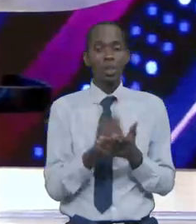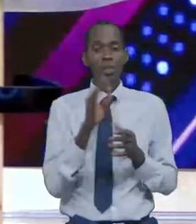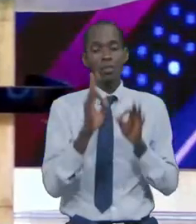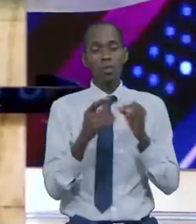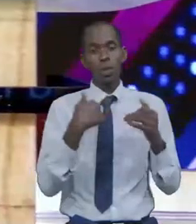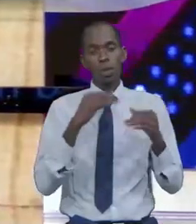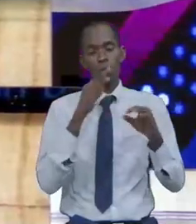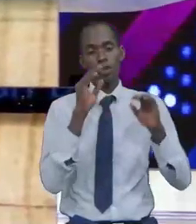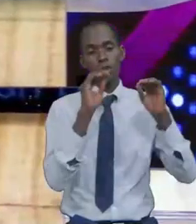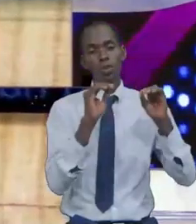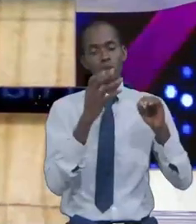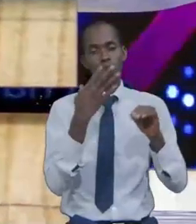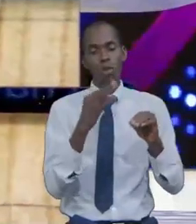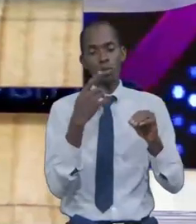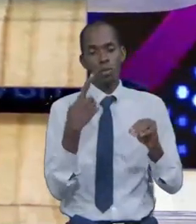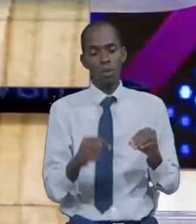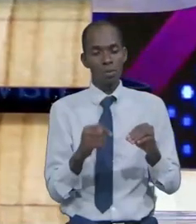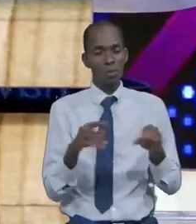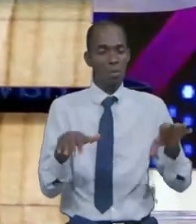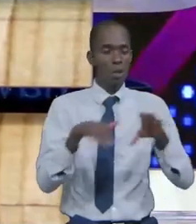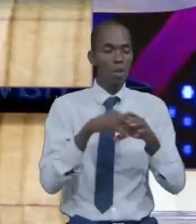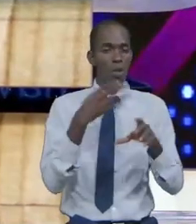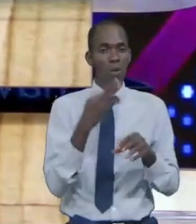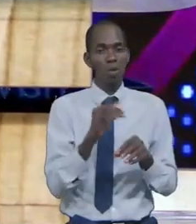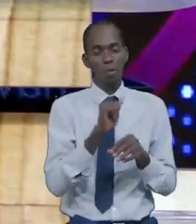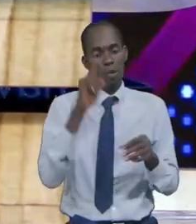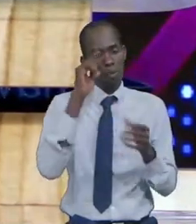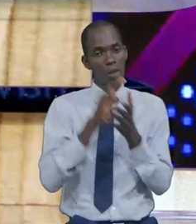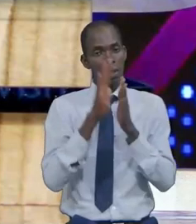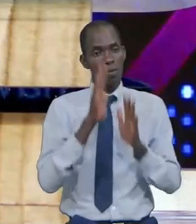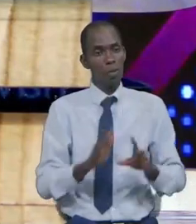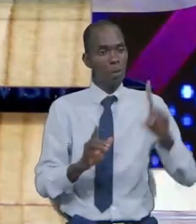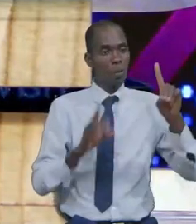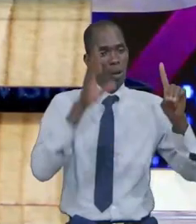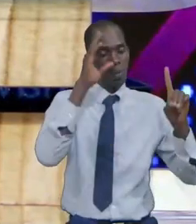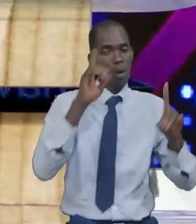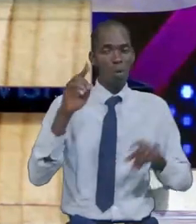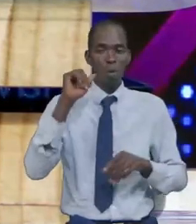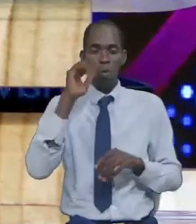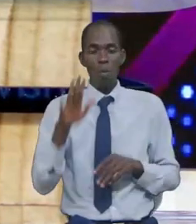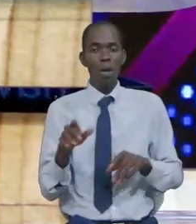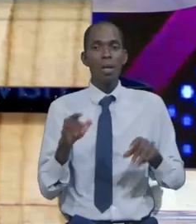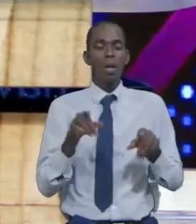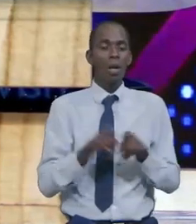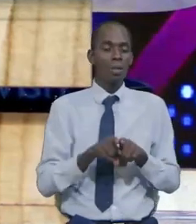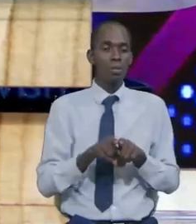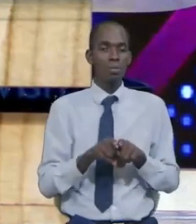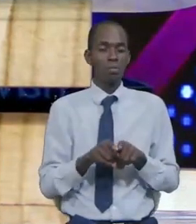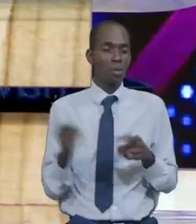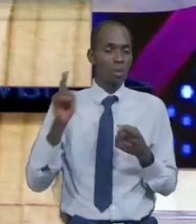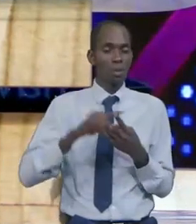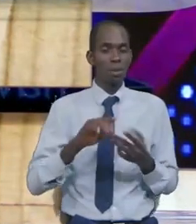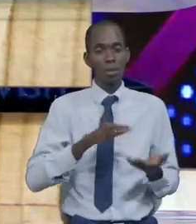mariage du croyant, un homme, une femme, jusqu'à ce que la mort nous sépare, comme la vérité qui est en